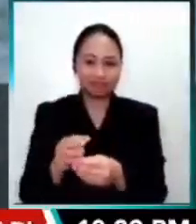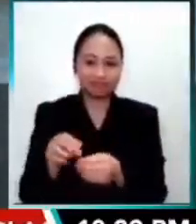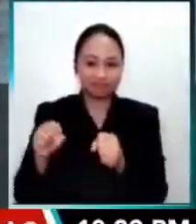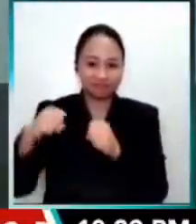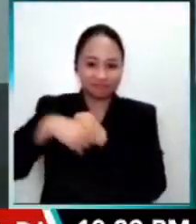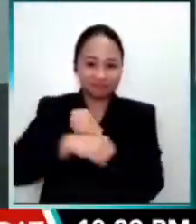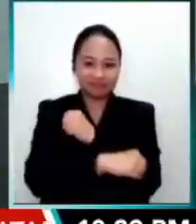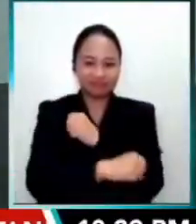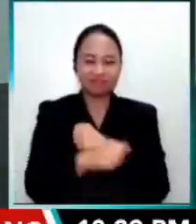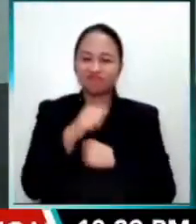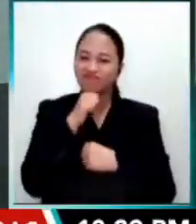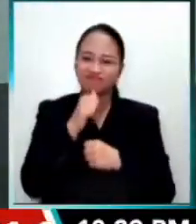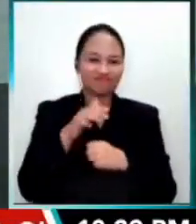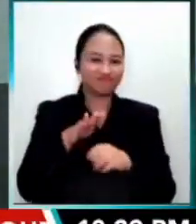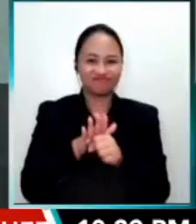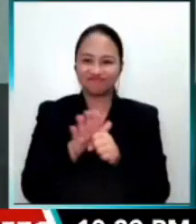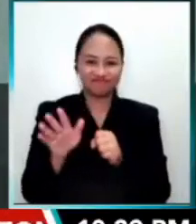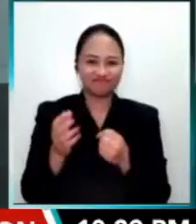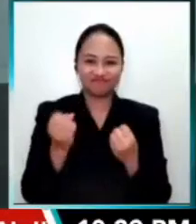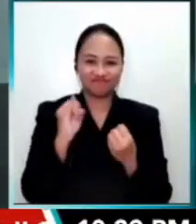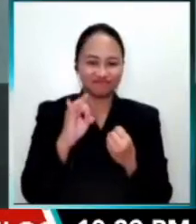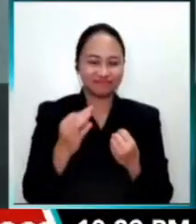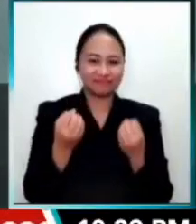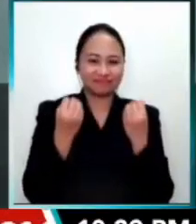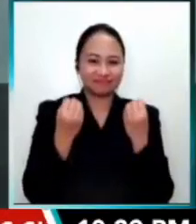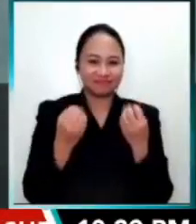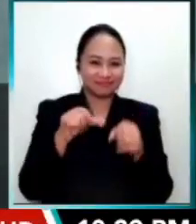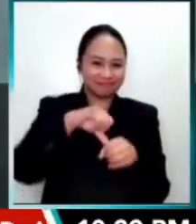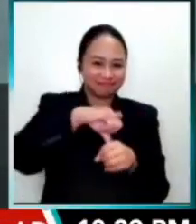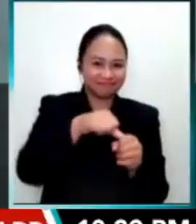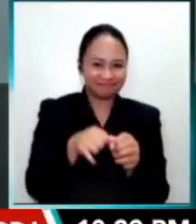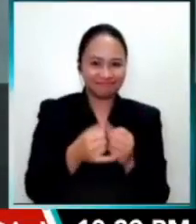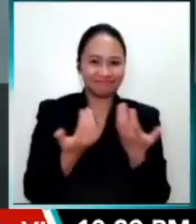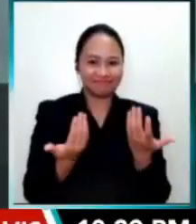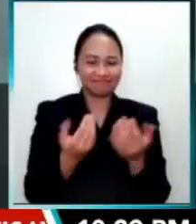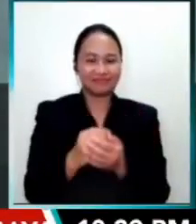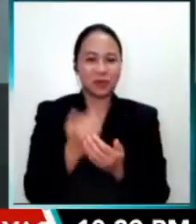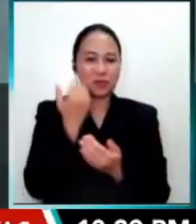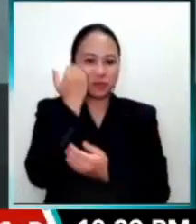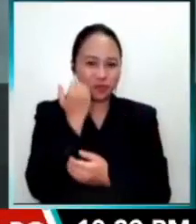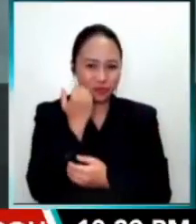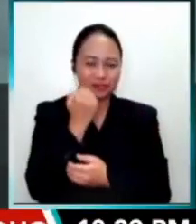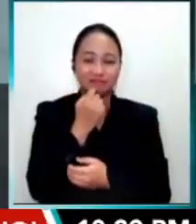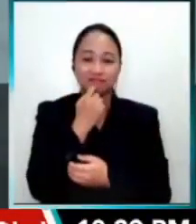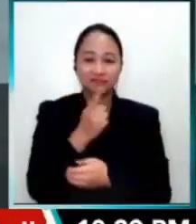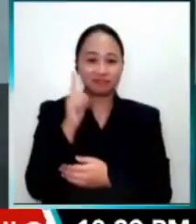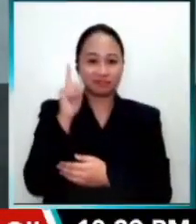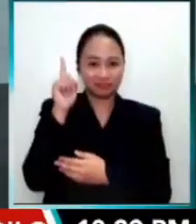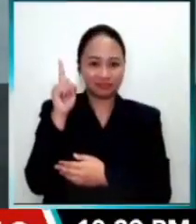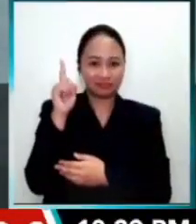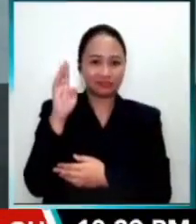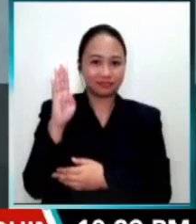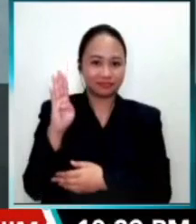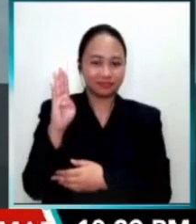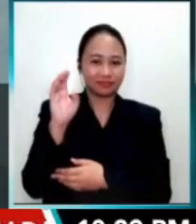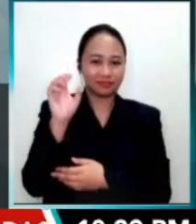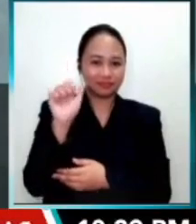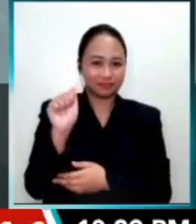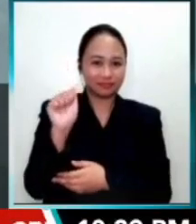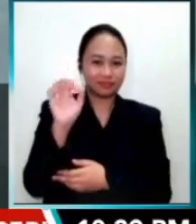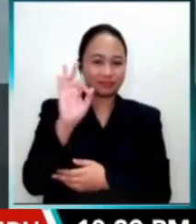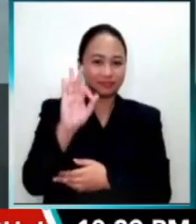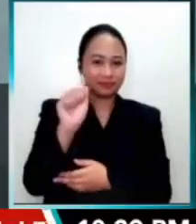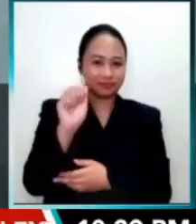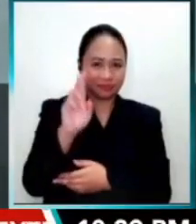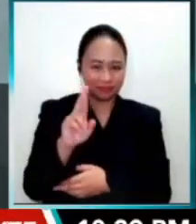kanilang huli sa pangangailangan ng mga canning factory. Ayon sa Bureau of Fisheries and Aquatic Resources o BFAR, magsisimula